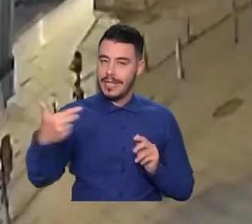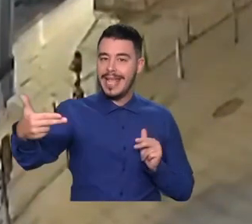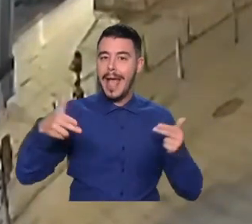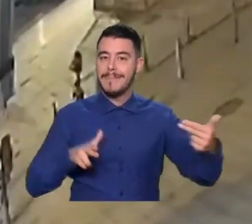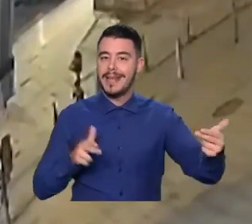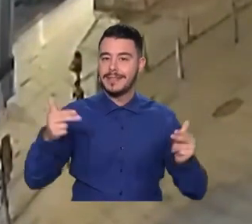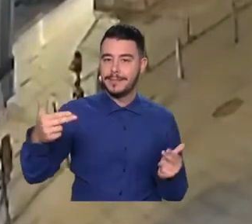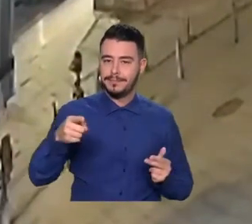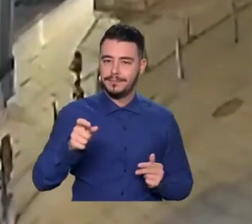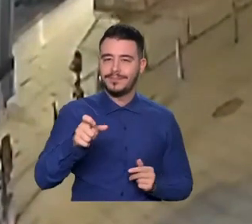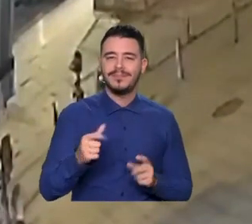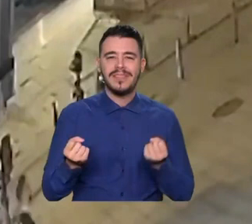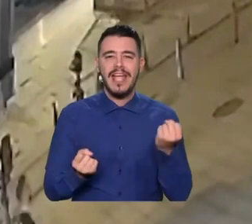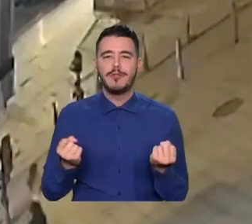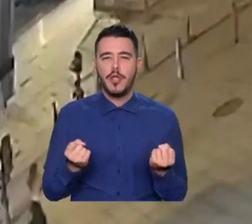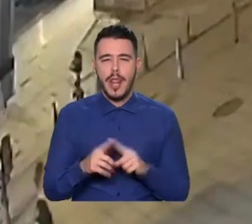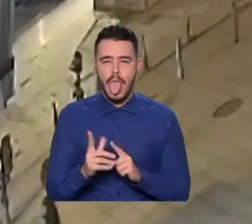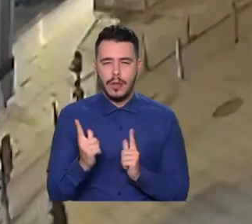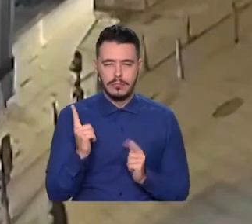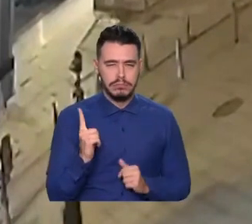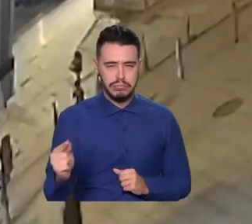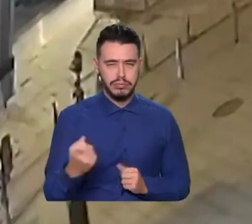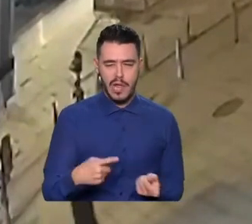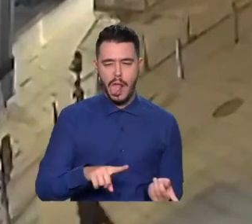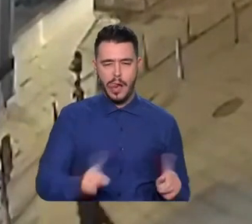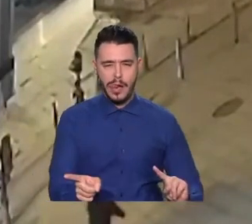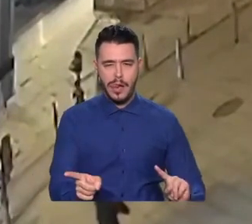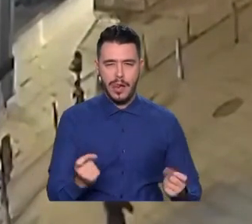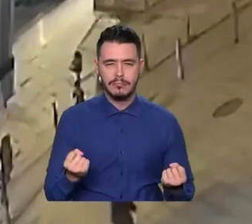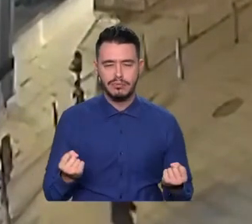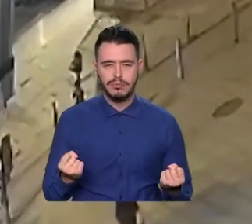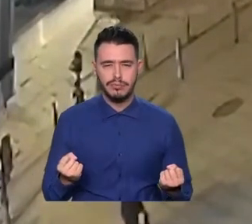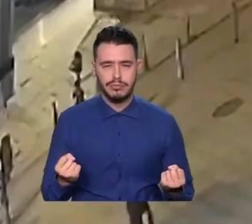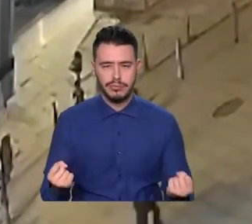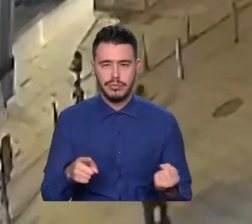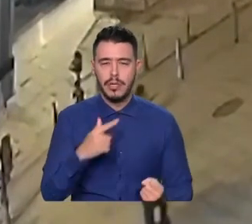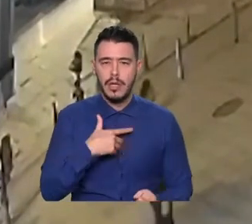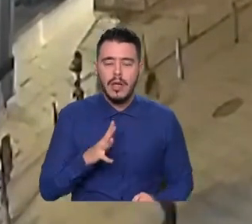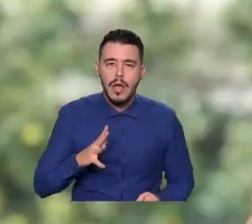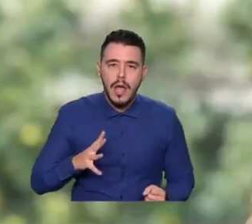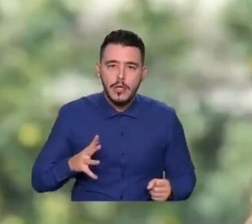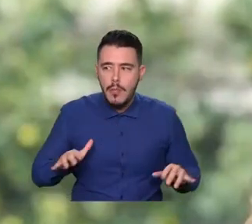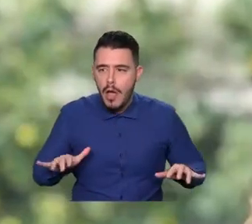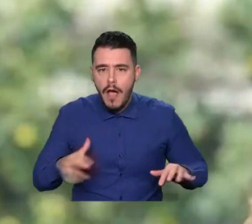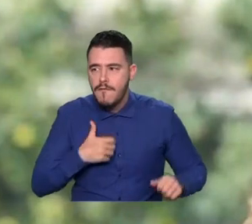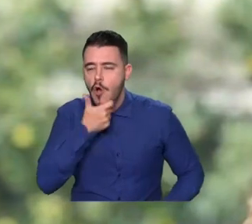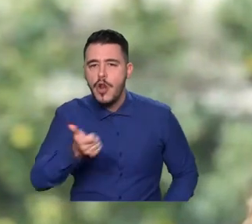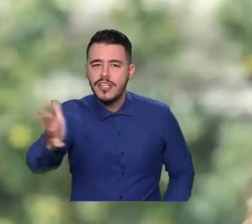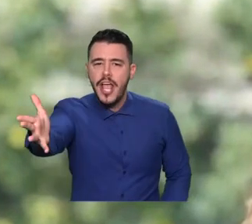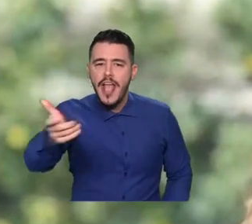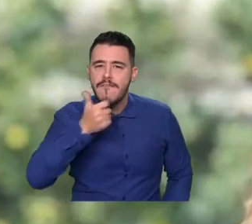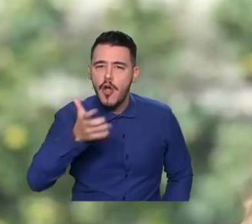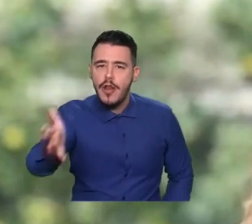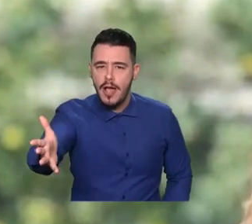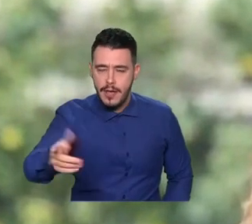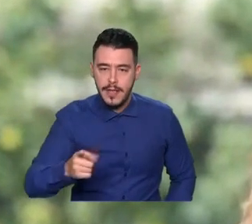επίμαχο αυτοκίνητο φαινόταν να απομακρύνεται με ηλικιώδη ταχύτητα και οι φωνές έκαναν ορισμένους στο σημείο να τρέξουν. Πίσω στο ύψος της Καμάρας,